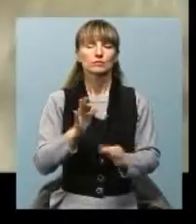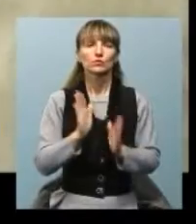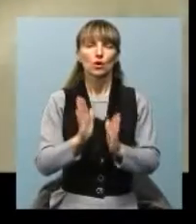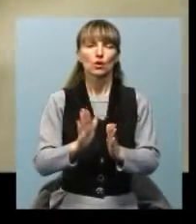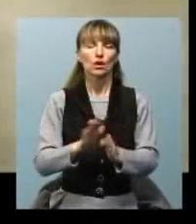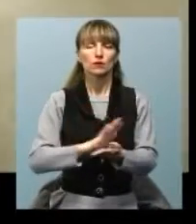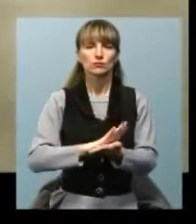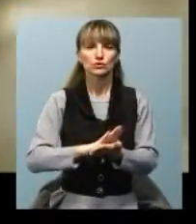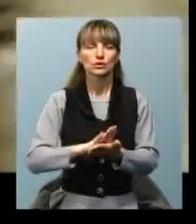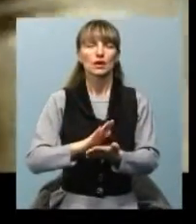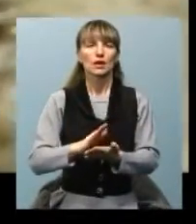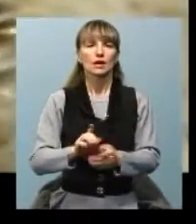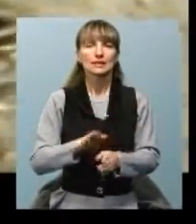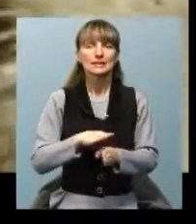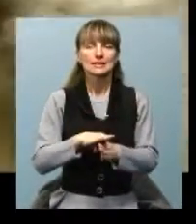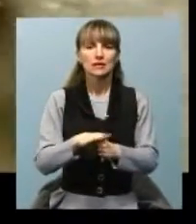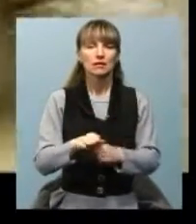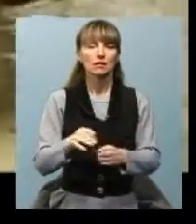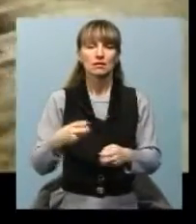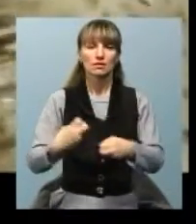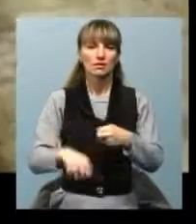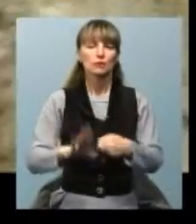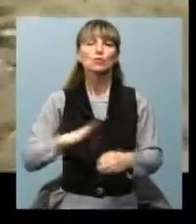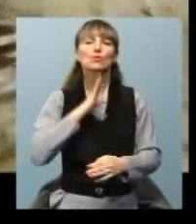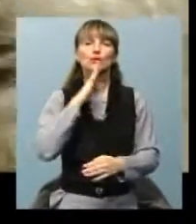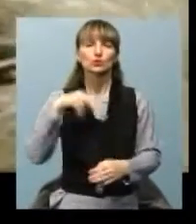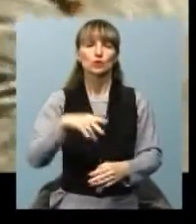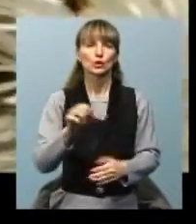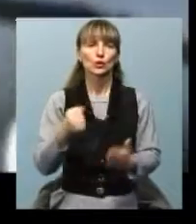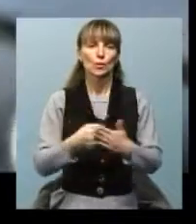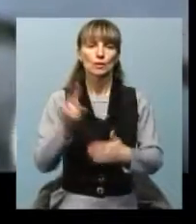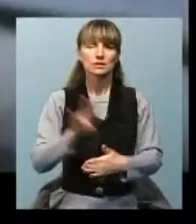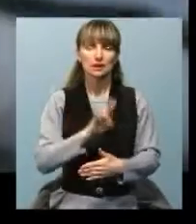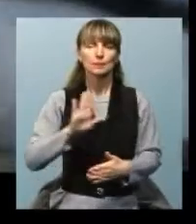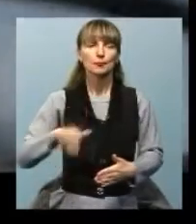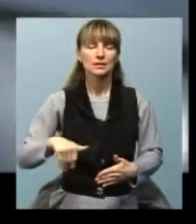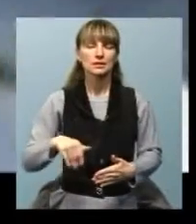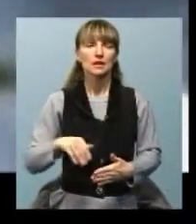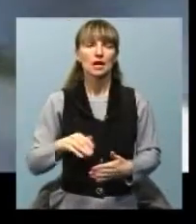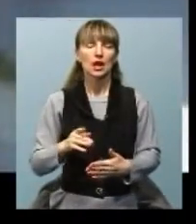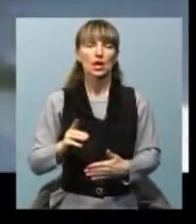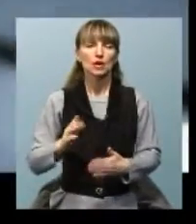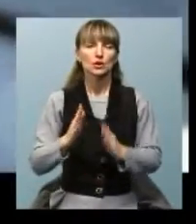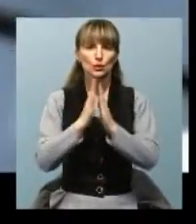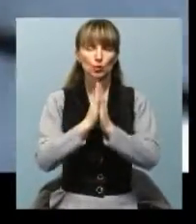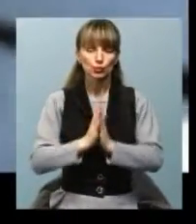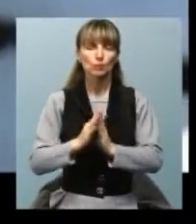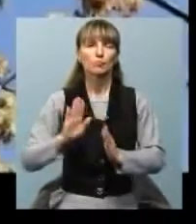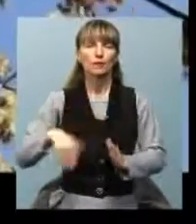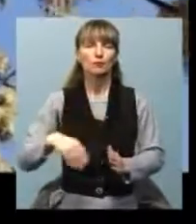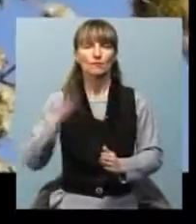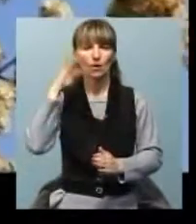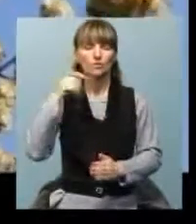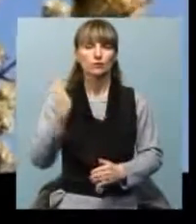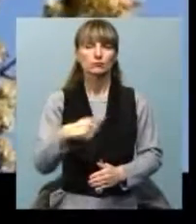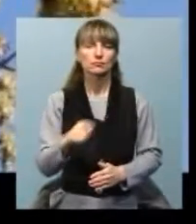неушкоджені. Наступного дня рано вранці люди йшли до церкви та після служби освячували гілля. За старовинним звичаєм, пучком із гілочок